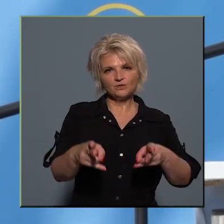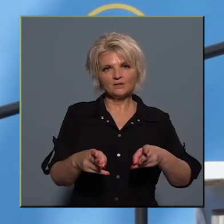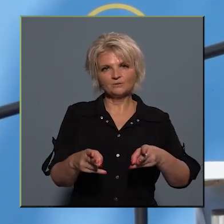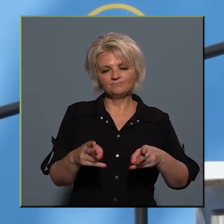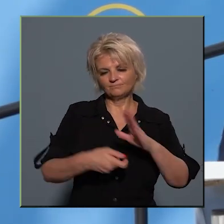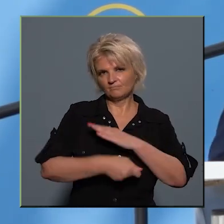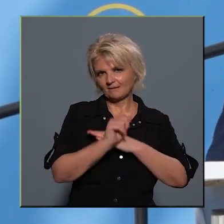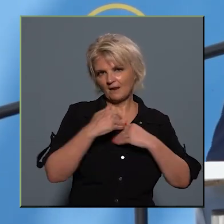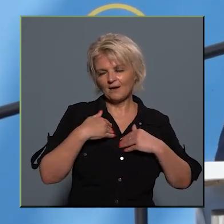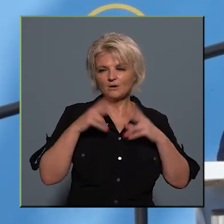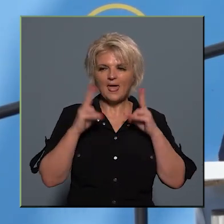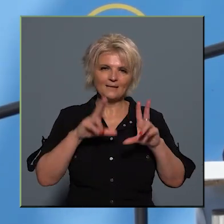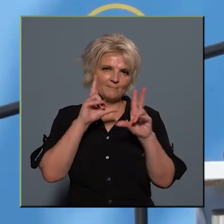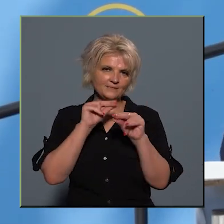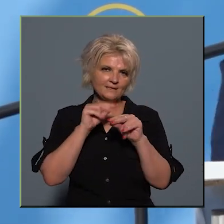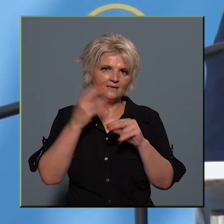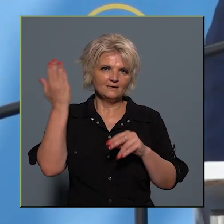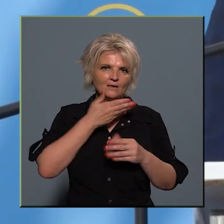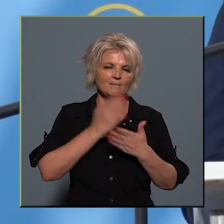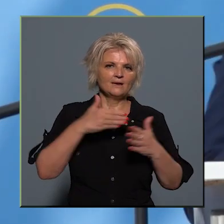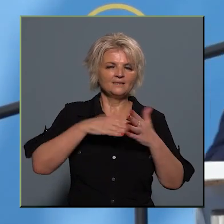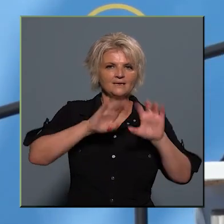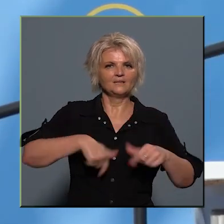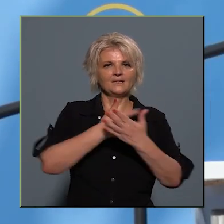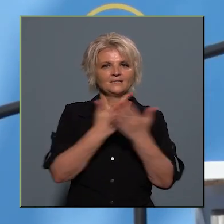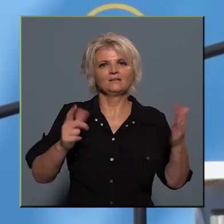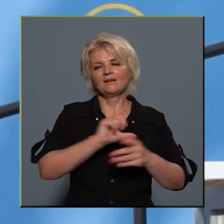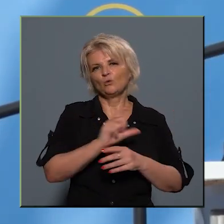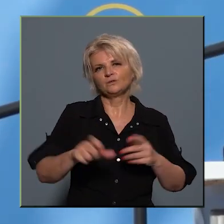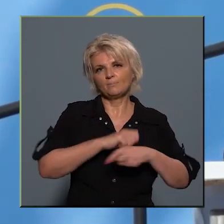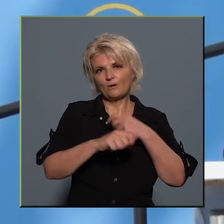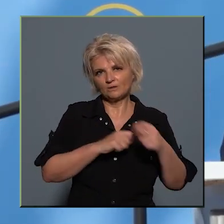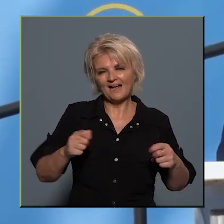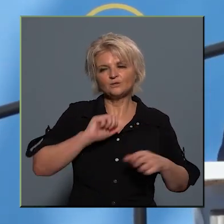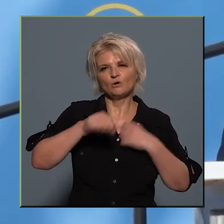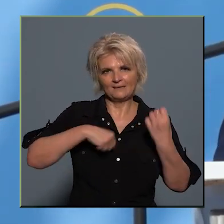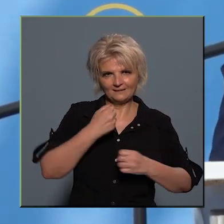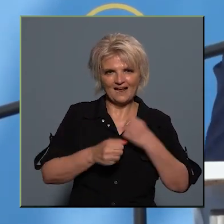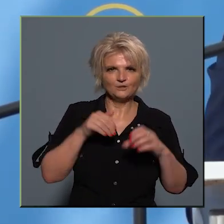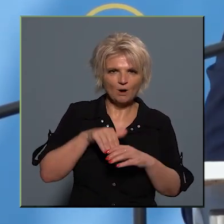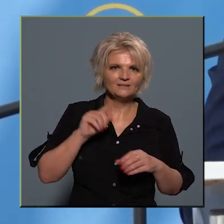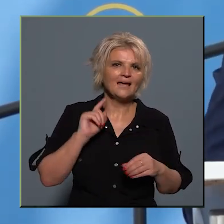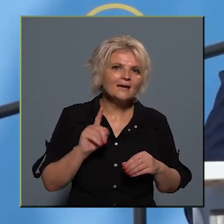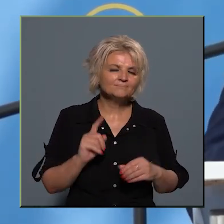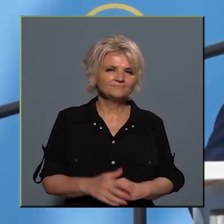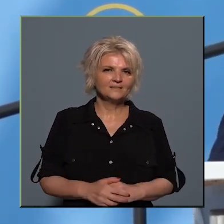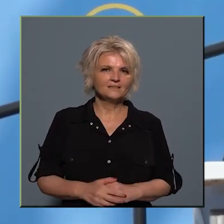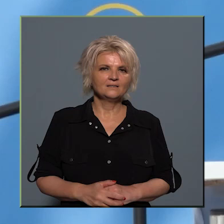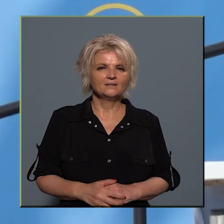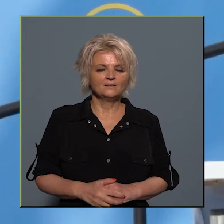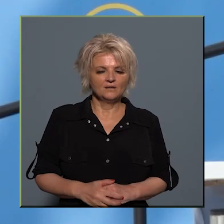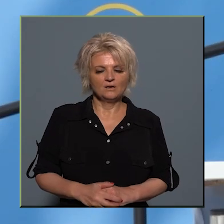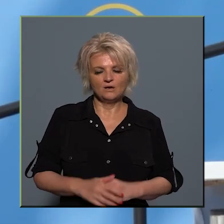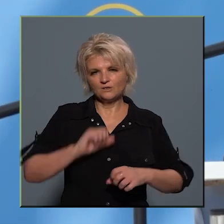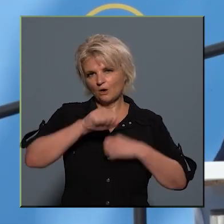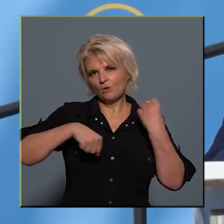hogy lehet beszélni arról, hogy a hidrogén már 1970 óta látott megoldása a mobilitásnak, csak egyébként a kézzelfogható